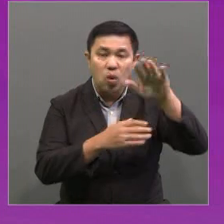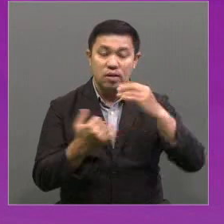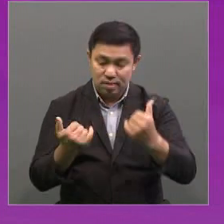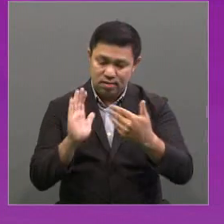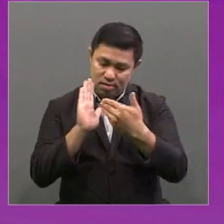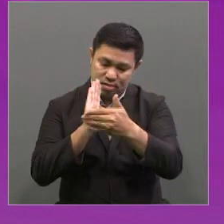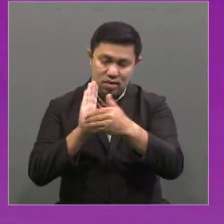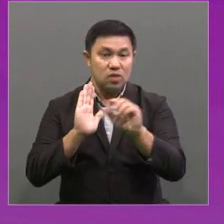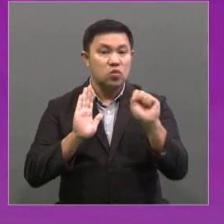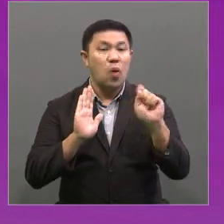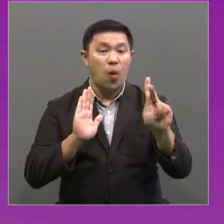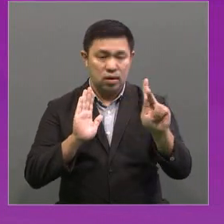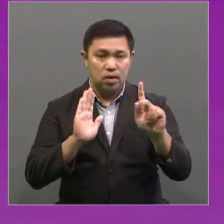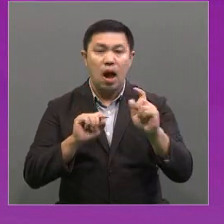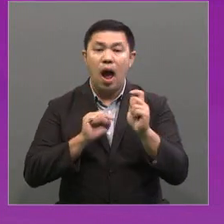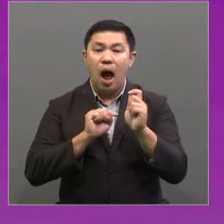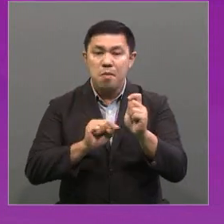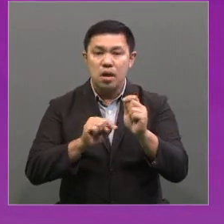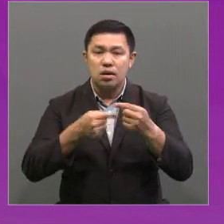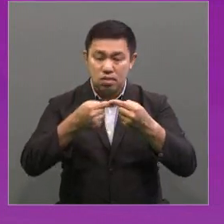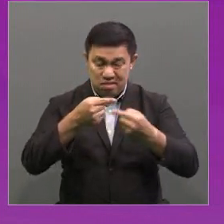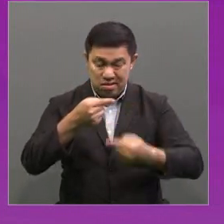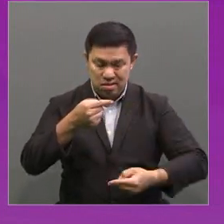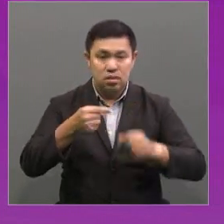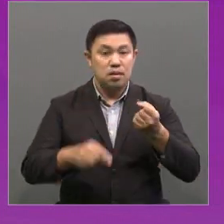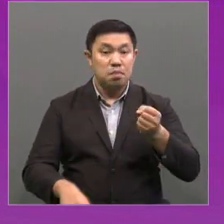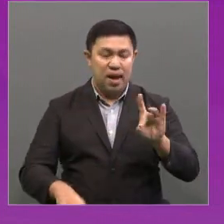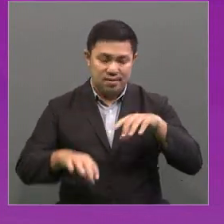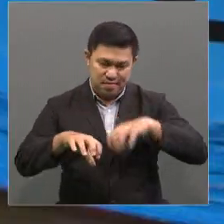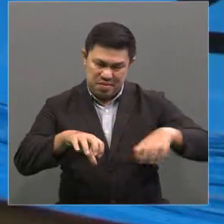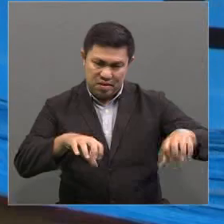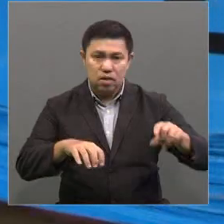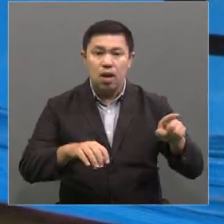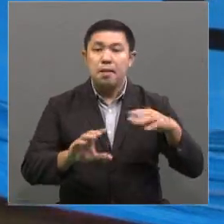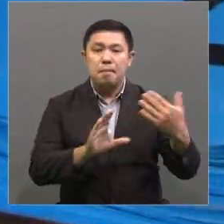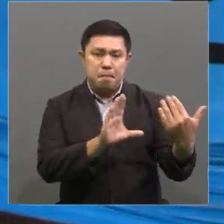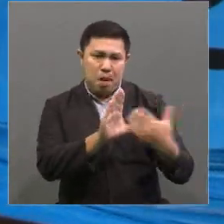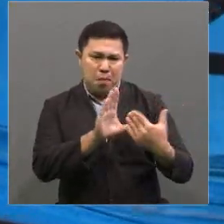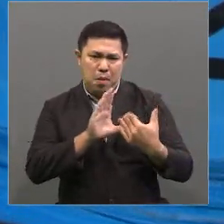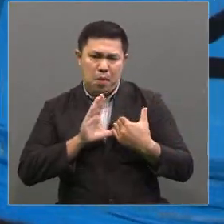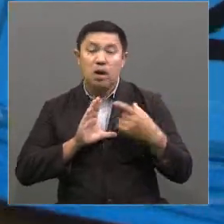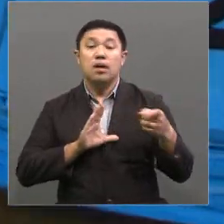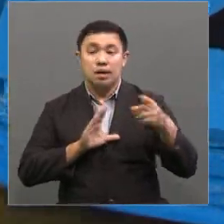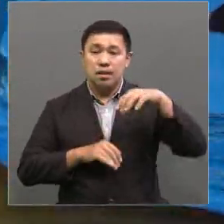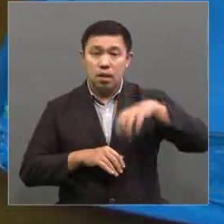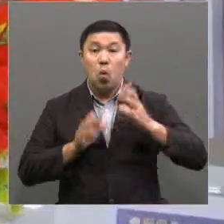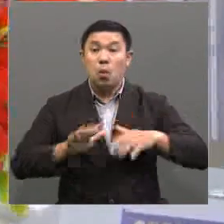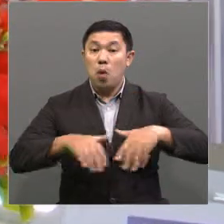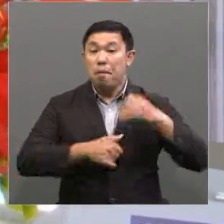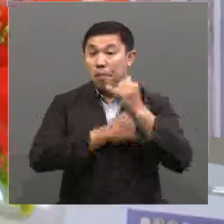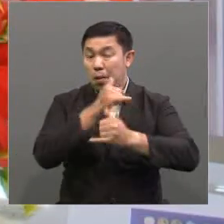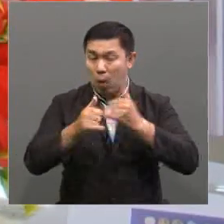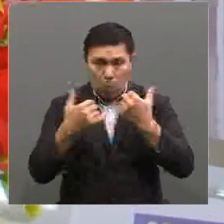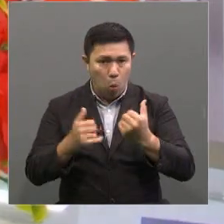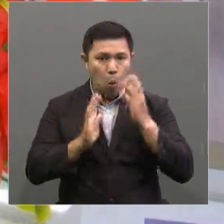ลนครครับเขาเปิดที่ว่าการอำเภอทั้ง18อำเภอเลยนะครับมาเป็นจุดรับลงทะเบียนก็มีประชาชนทยอยกันมาลงทะเบียนในวัน